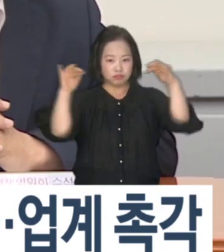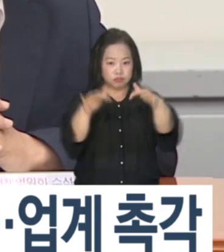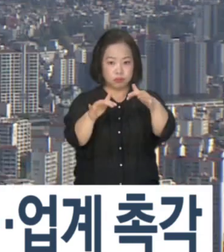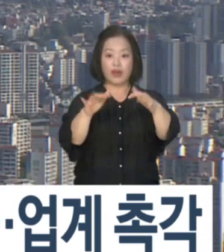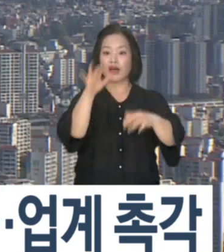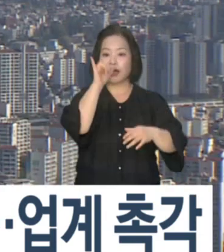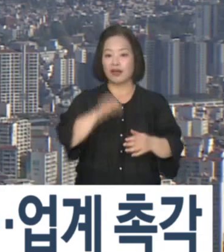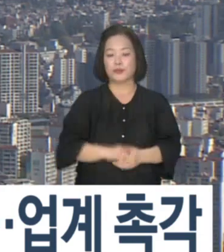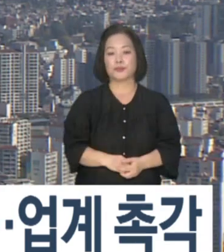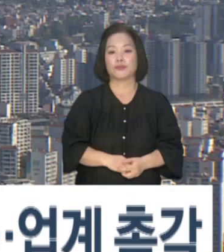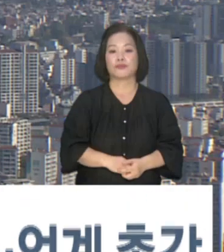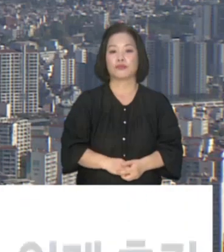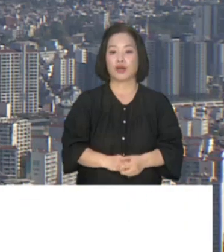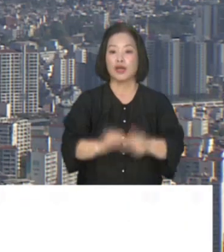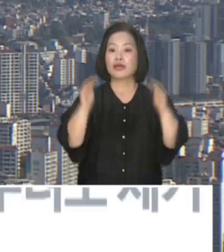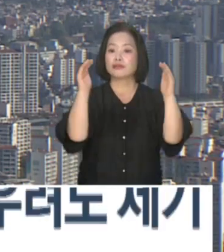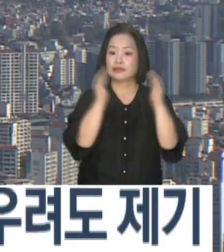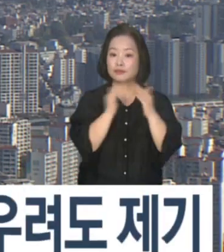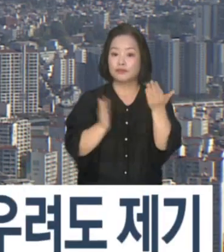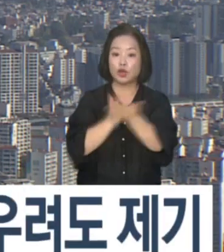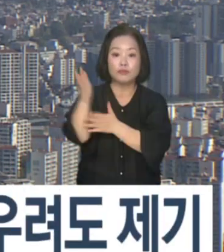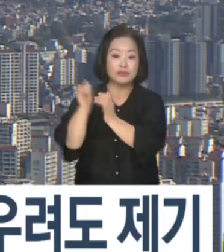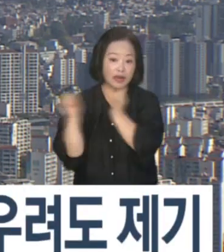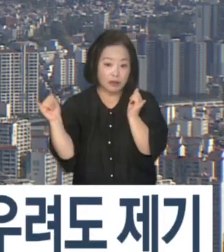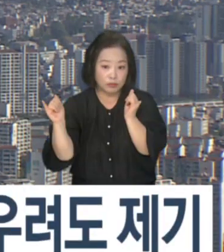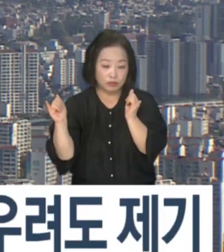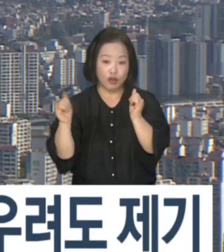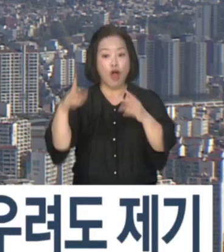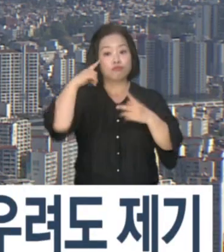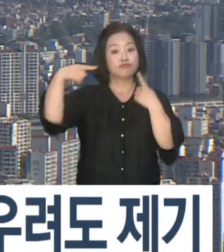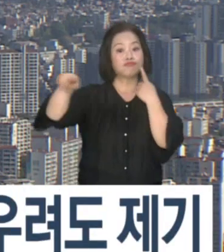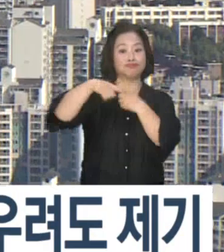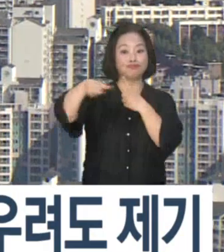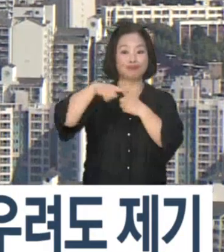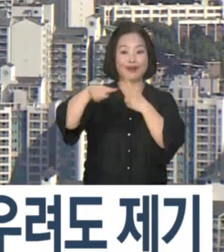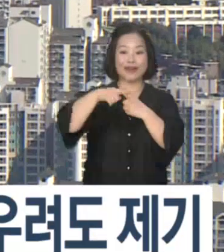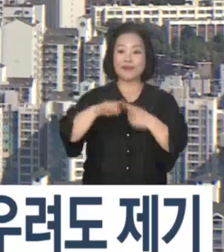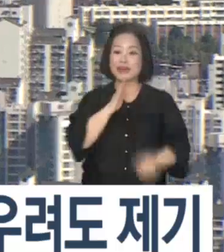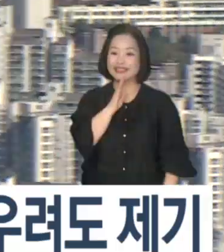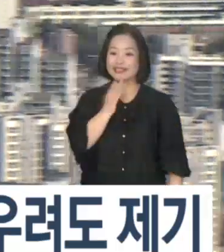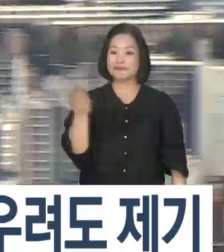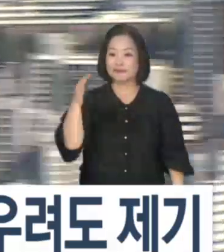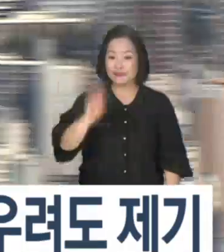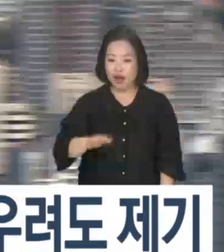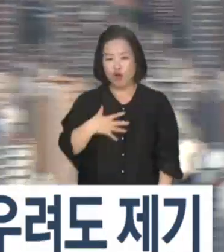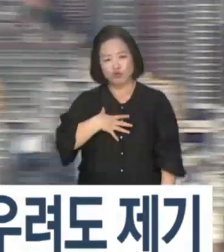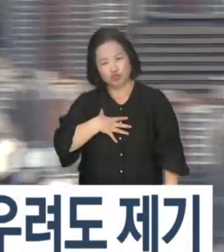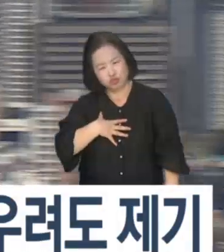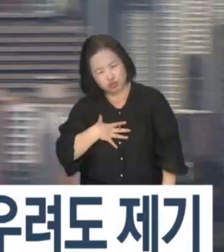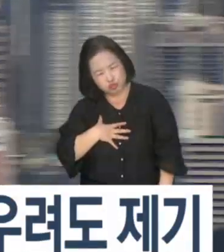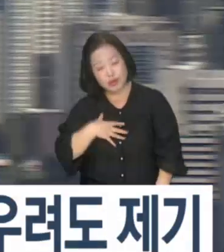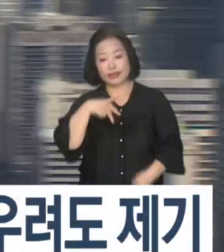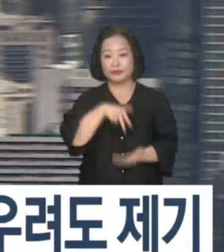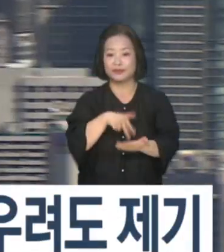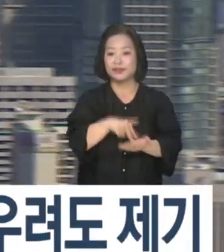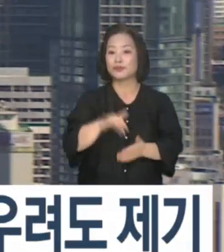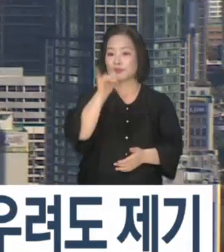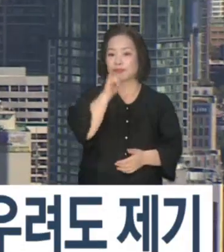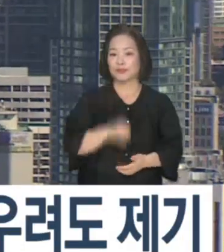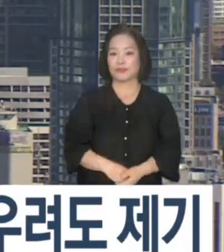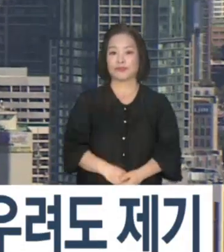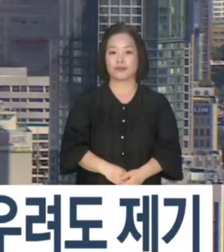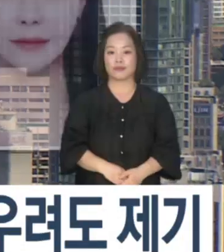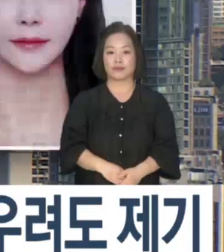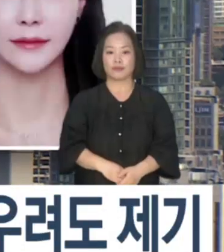있습니다. 부동산 전문가들은 대체적으로 긍정평가를 내놓았지만 우려의 목소리도 쏟아졌습니다.